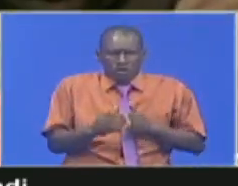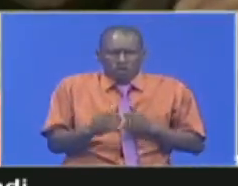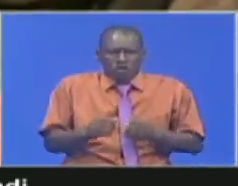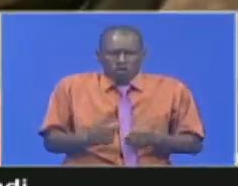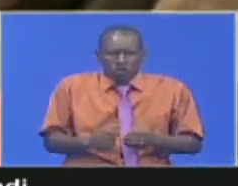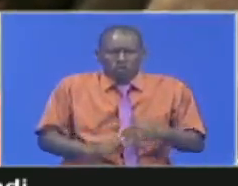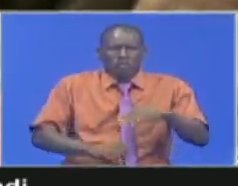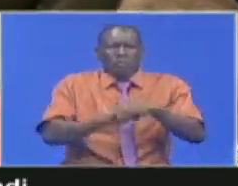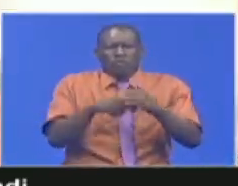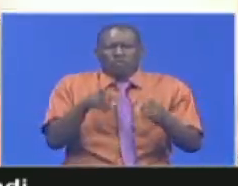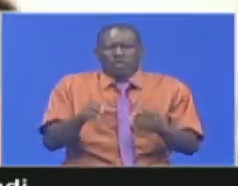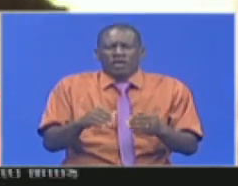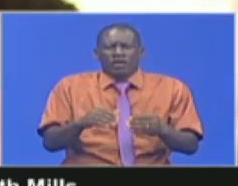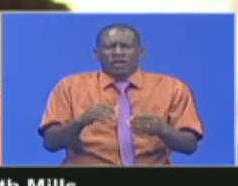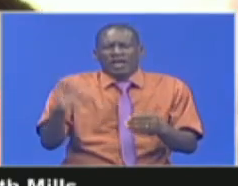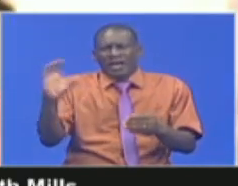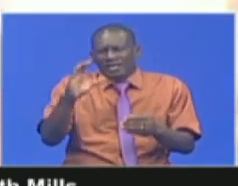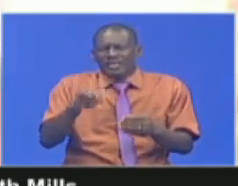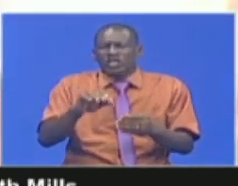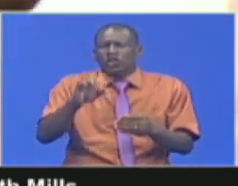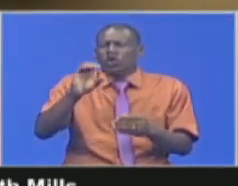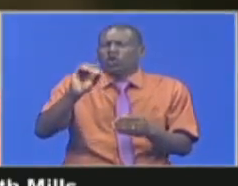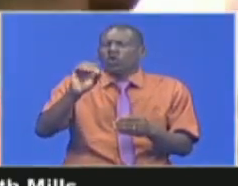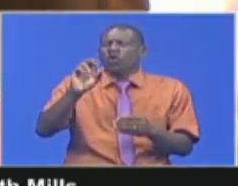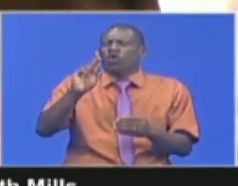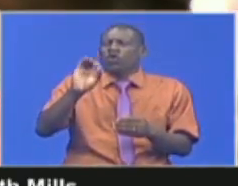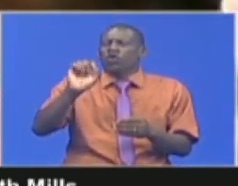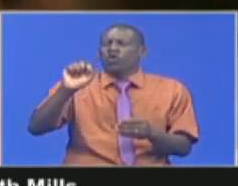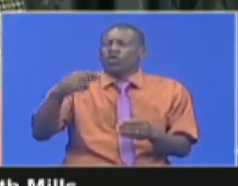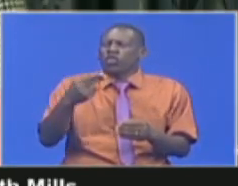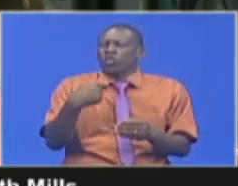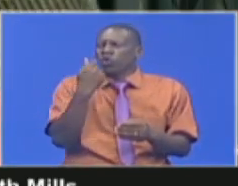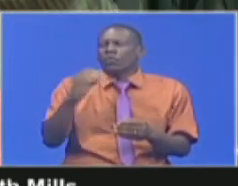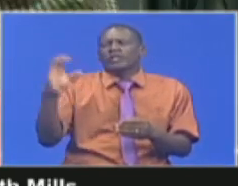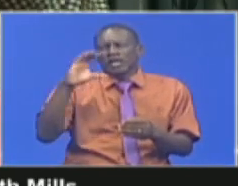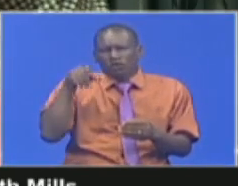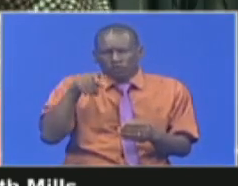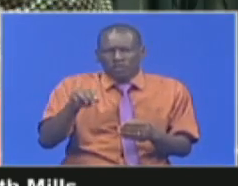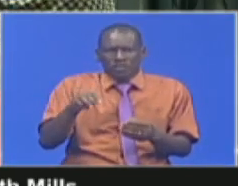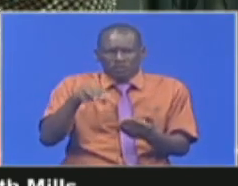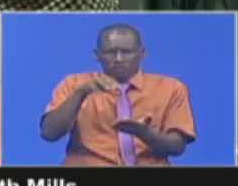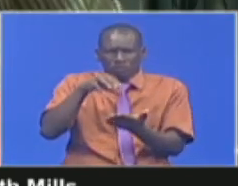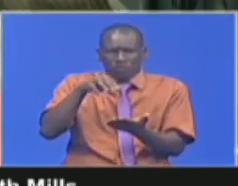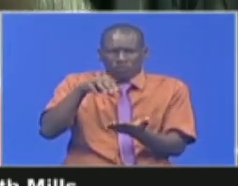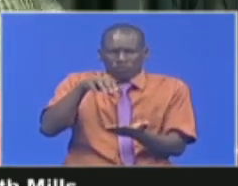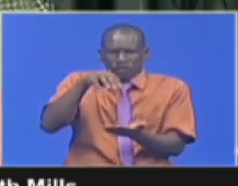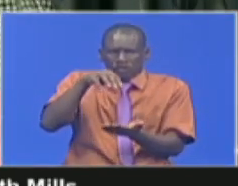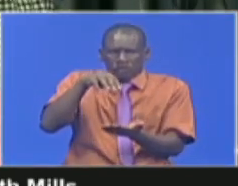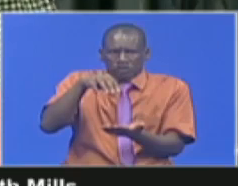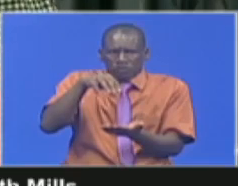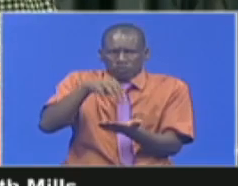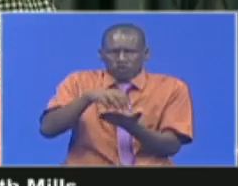Imran Okoth ambaye ni mmoja wa wanaowania kiti hicho cha ubunge. Ikifika wakati wa